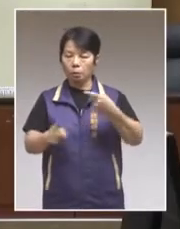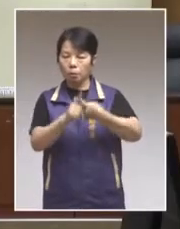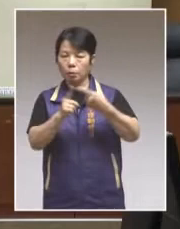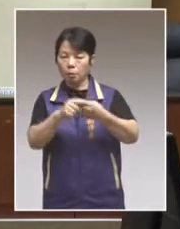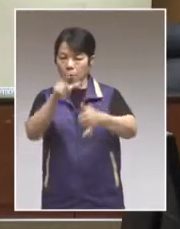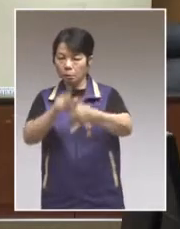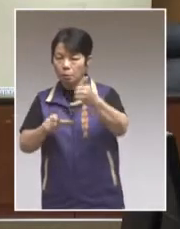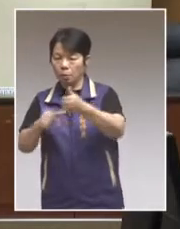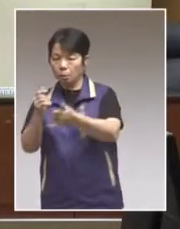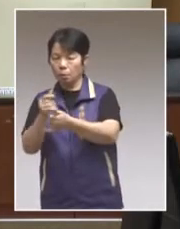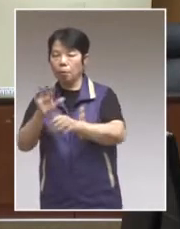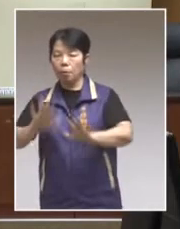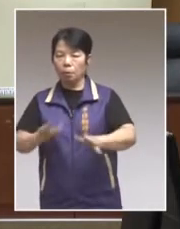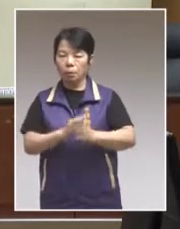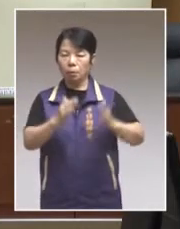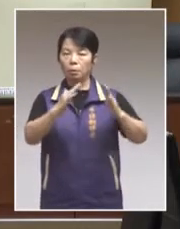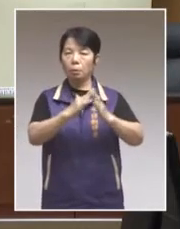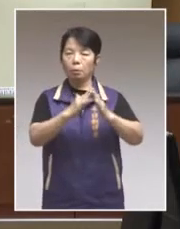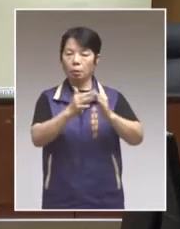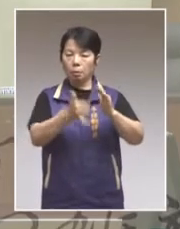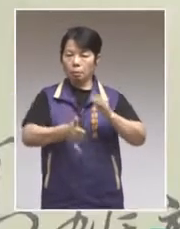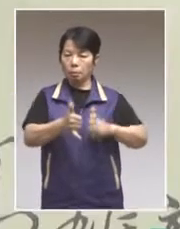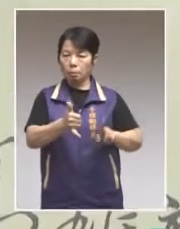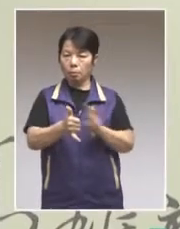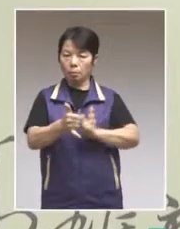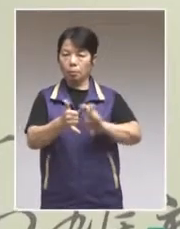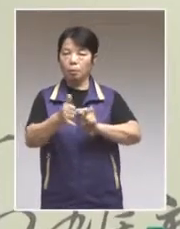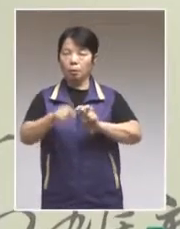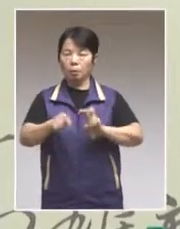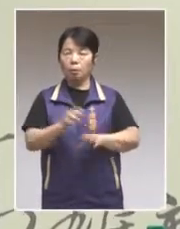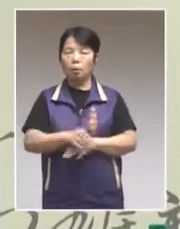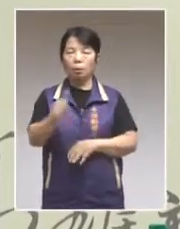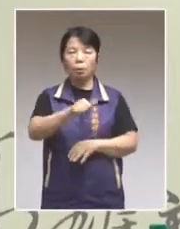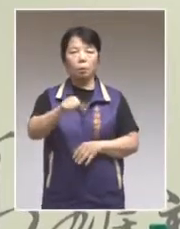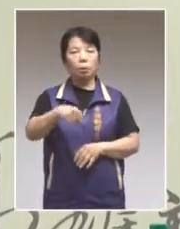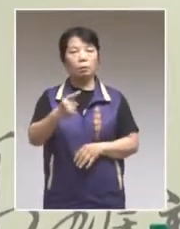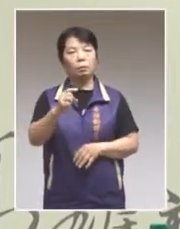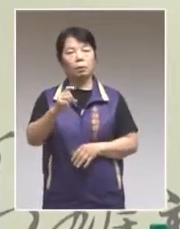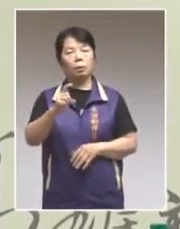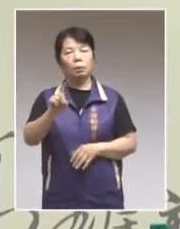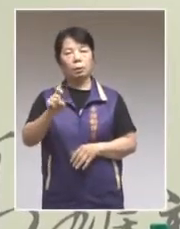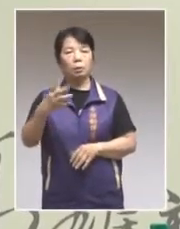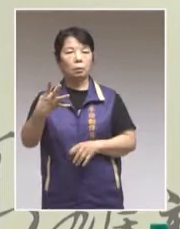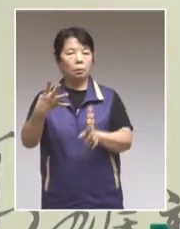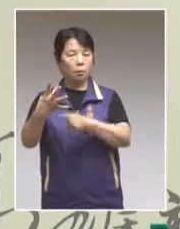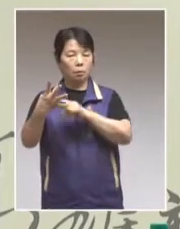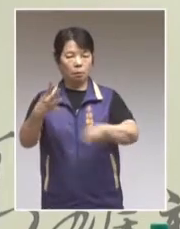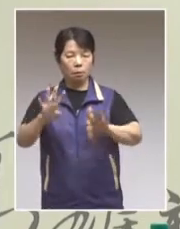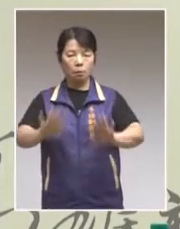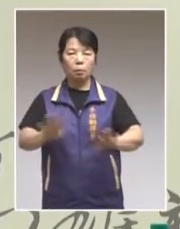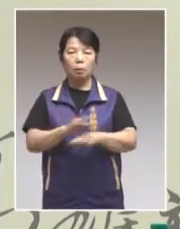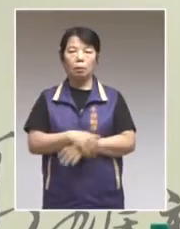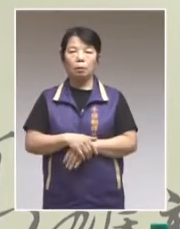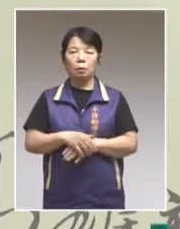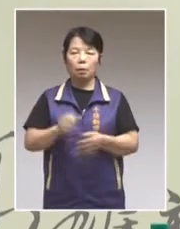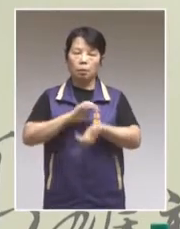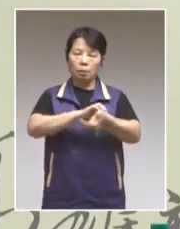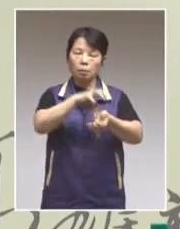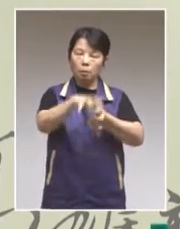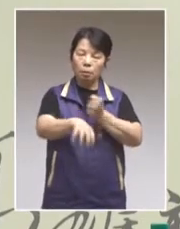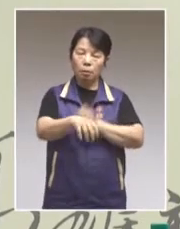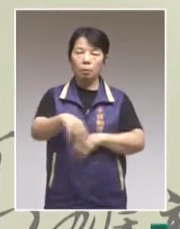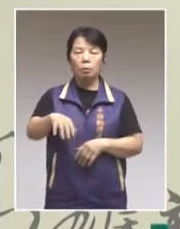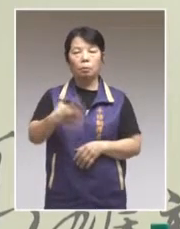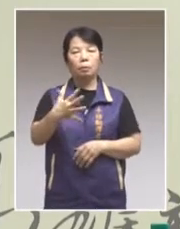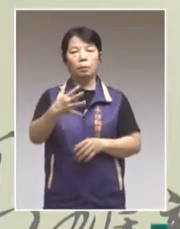现在我们在居家照护的人数已经达到5114人。大约集签所是597人，